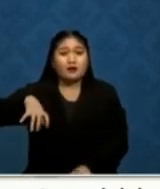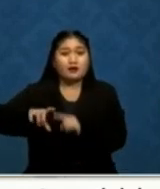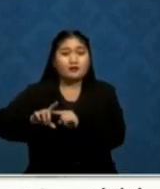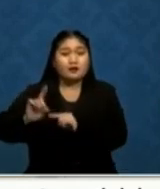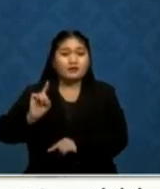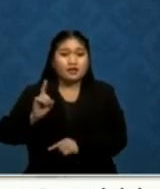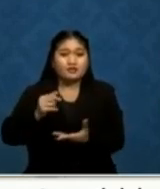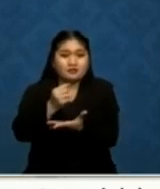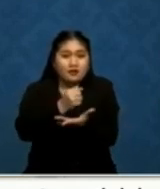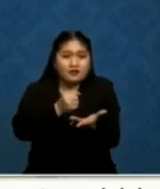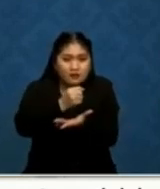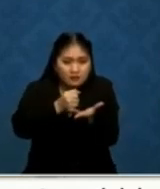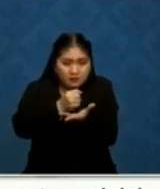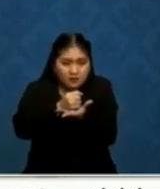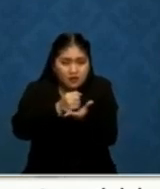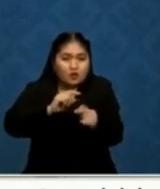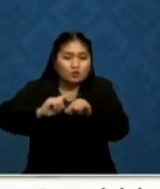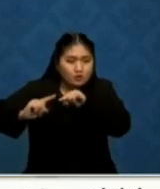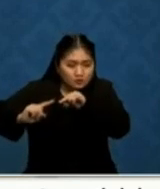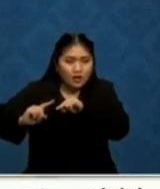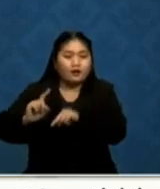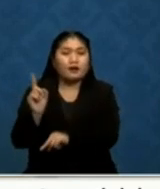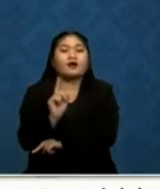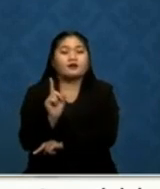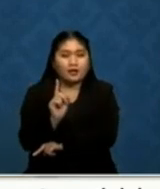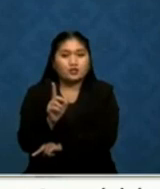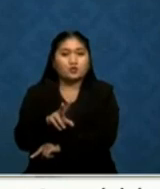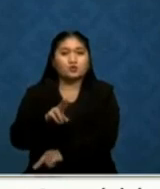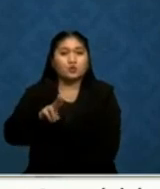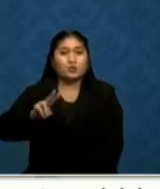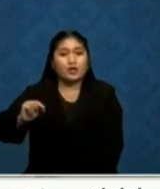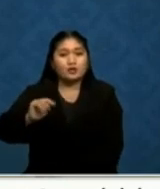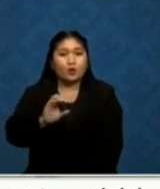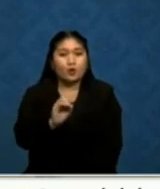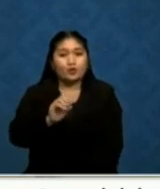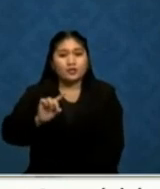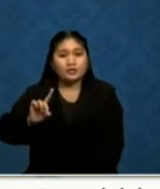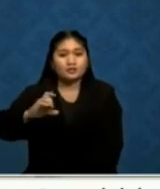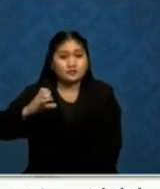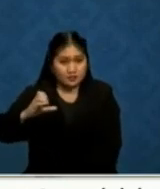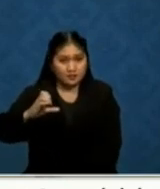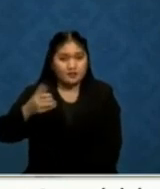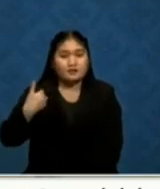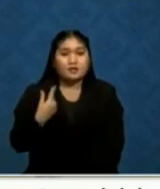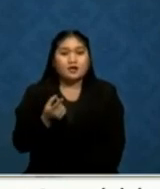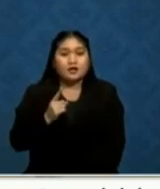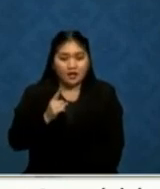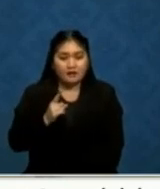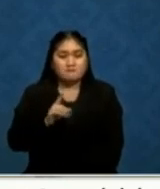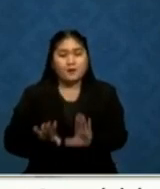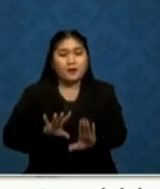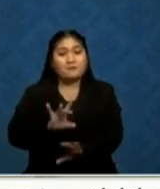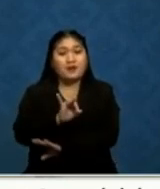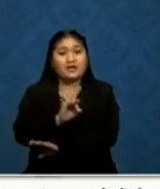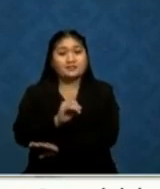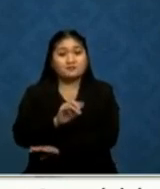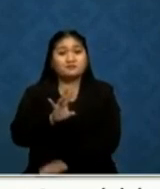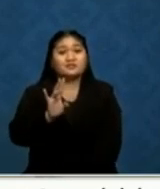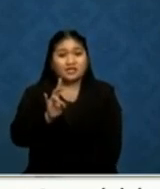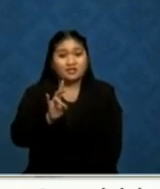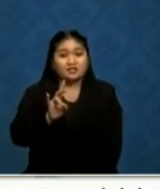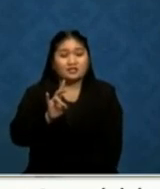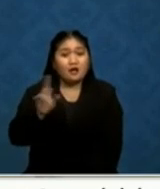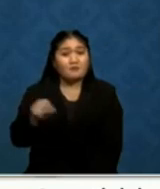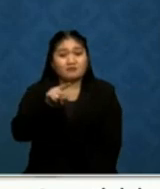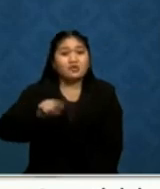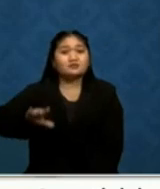ยาเสพติดและอาชญากรรมแห่งสหประชาชาตินะคะหรือ UNODC ค่ะพบว่าร้อยละ87ของคดีการล่ว